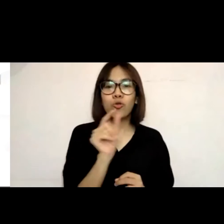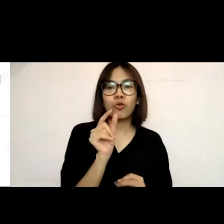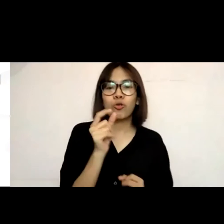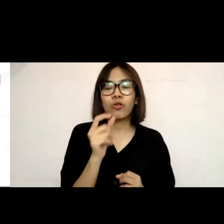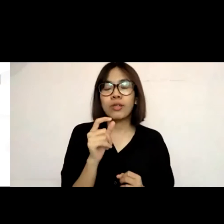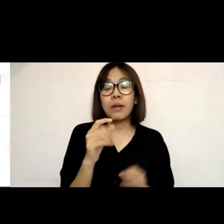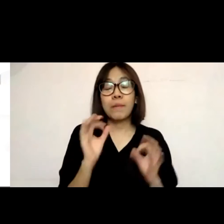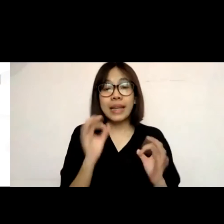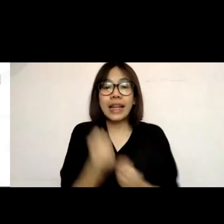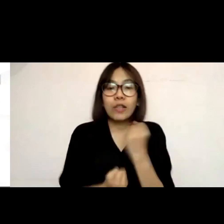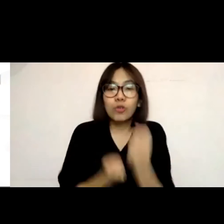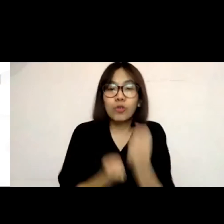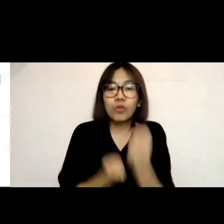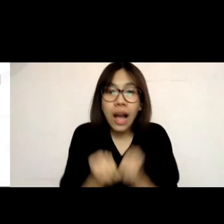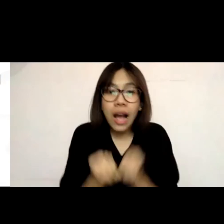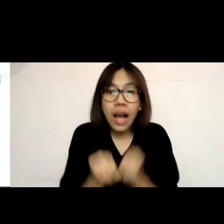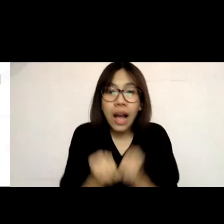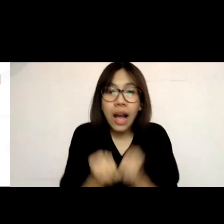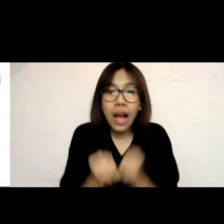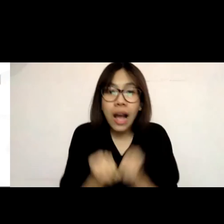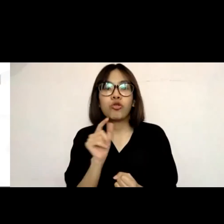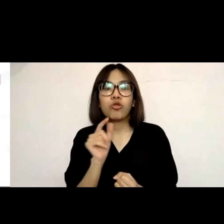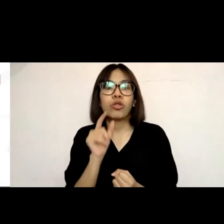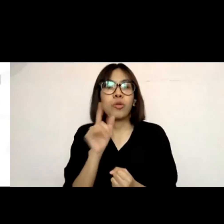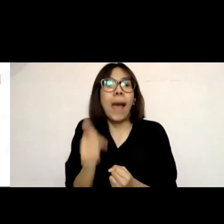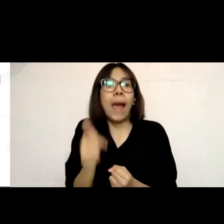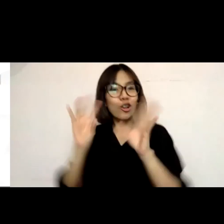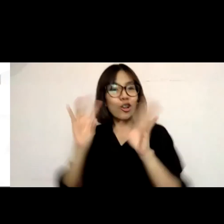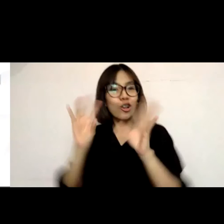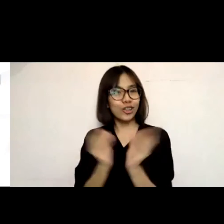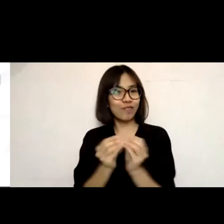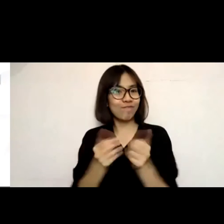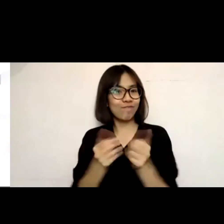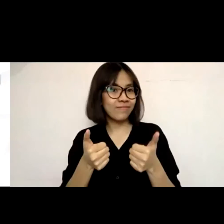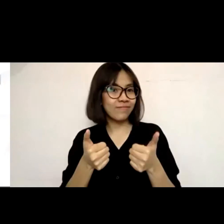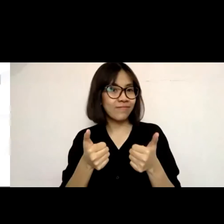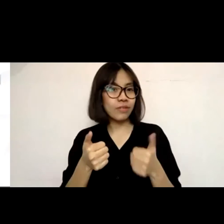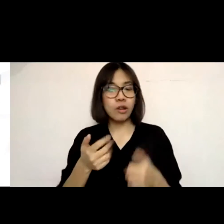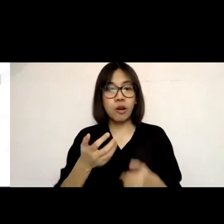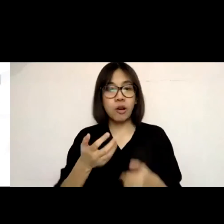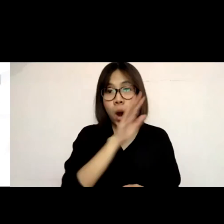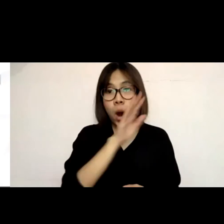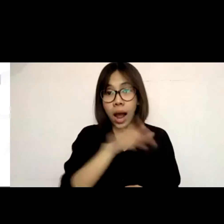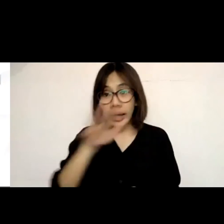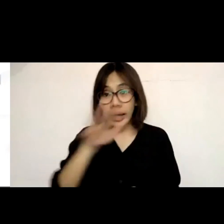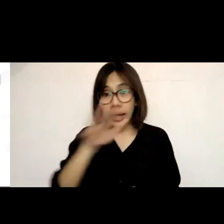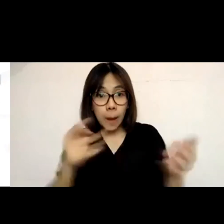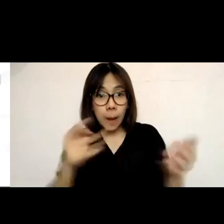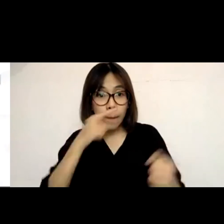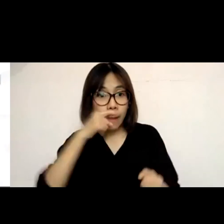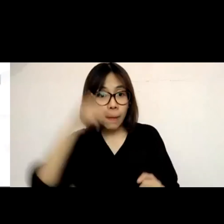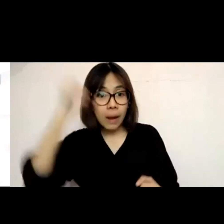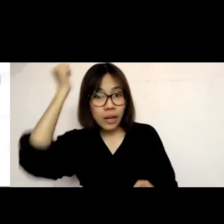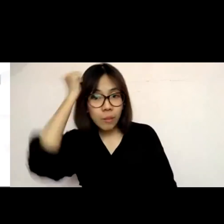yang terpadu dan juga inklusif. Sebelum saya mengajak Bapak Ibu semua untuk berdiskusi